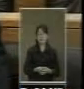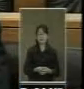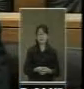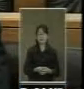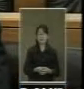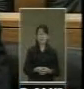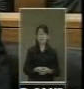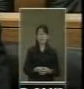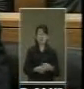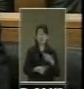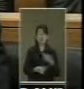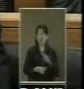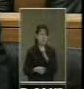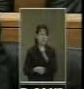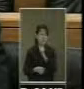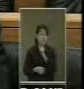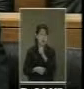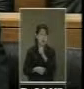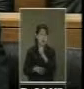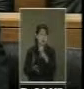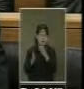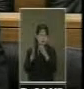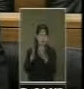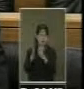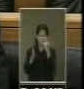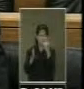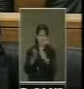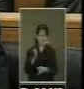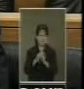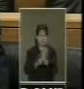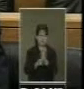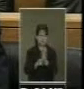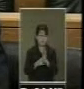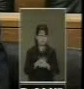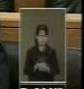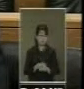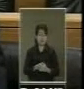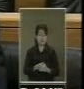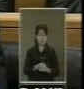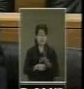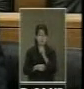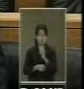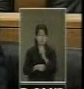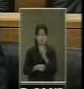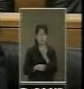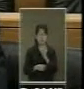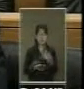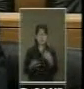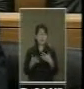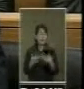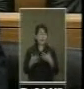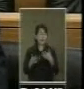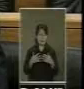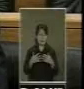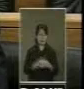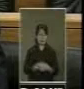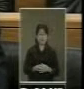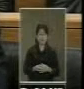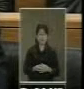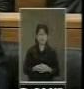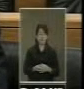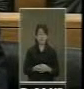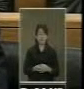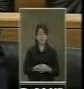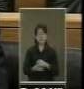แต่ผมไม่ได้กล่าวหาท่านในทางร้ายแต่เอาเถอะครับ บางครั้ง